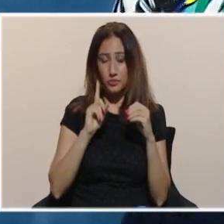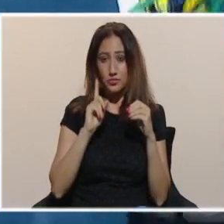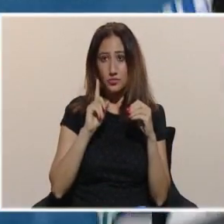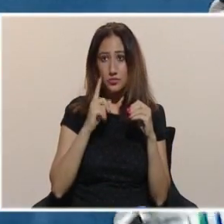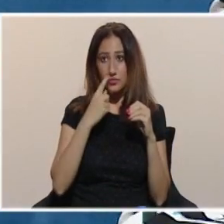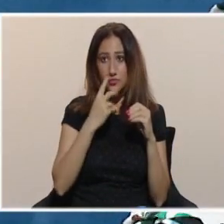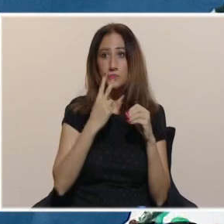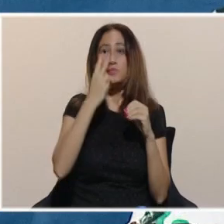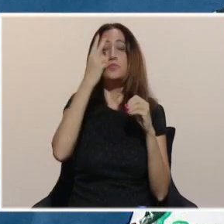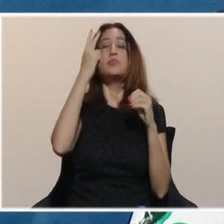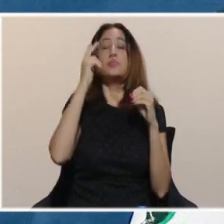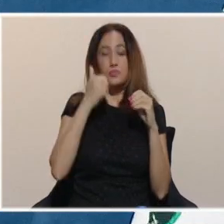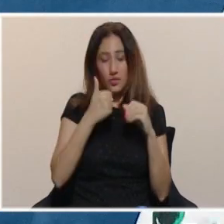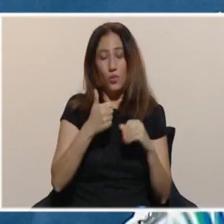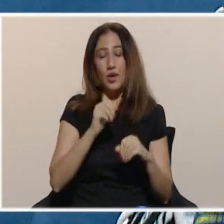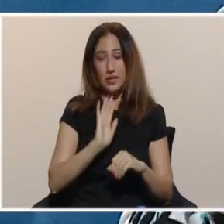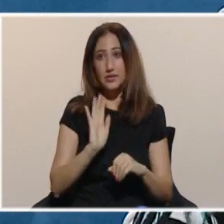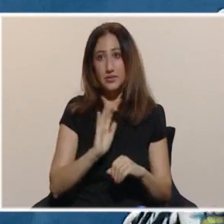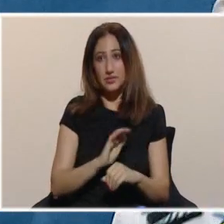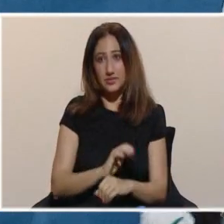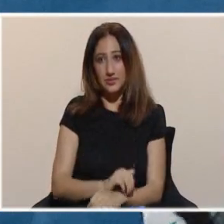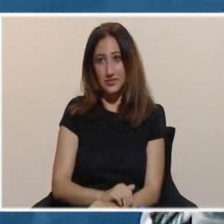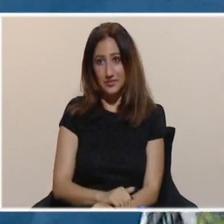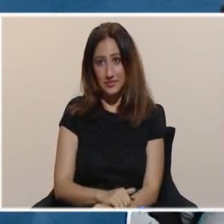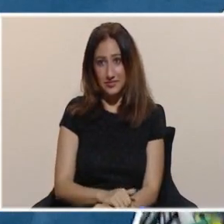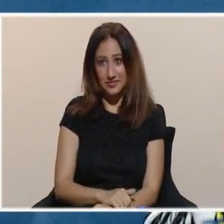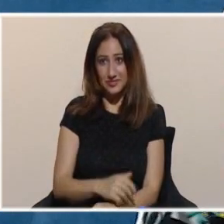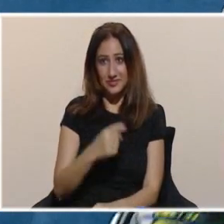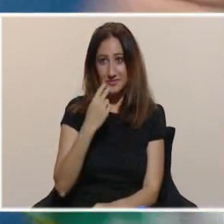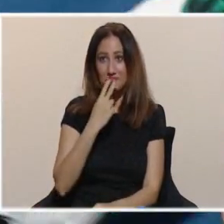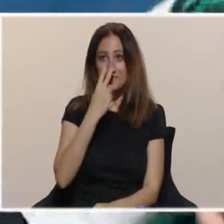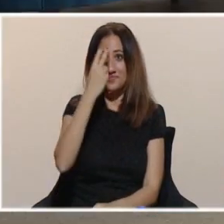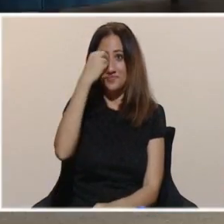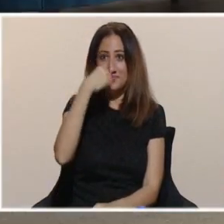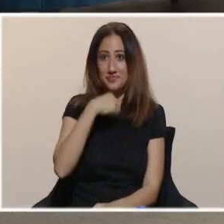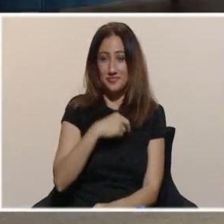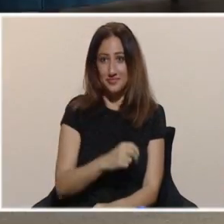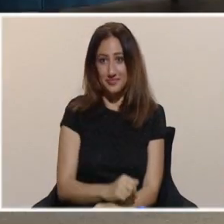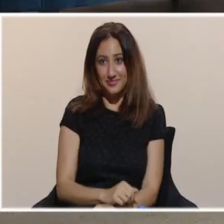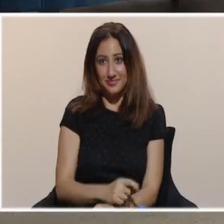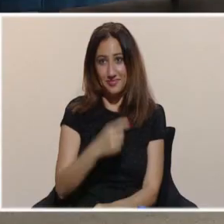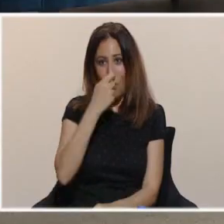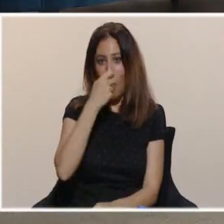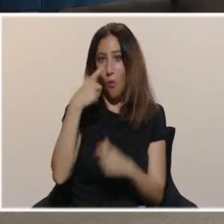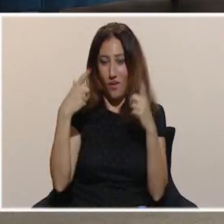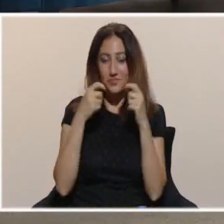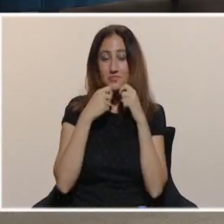طبيعي؟ بتشمي؟ اديني حاجة أشم أقول أنا أشم أهو. شمي الورد.